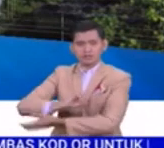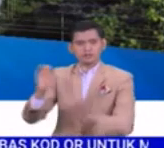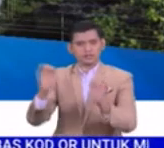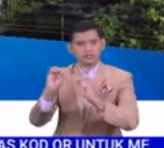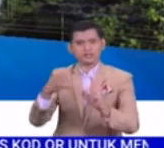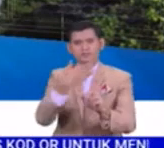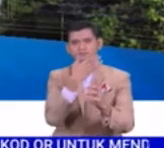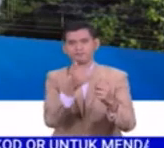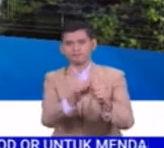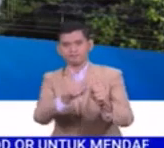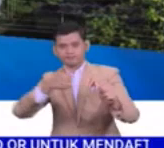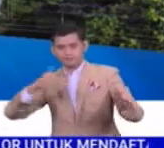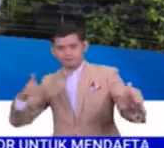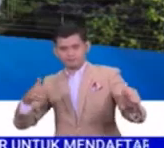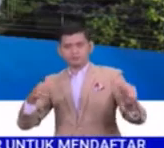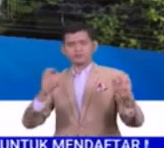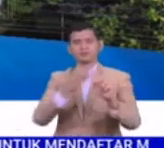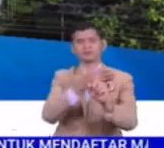dipinggirkan.